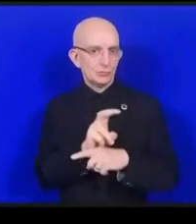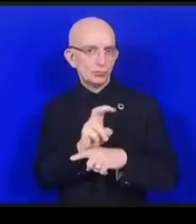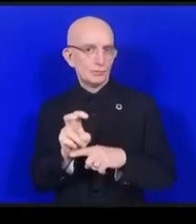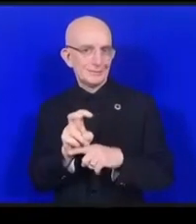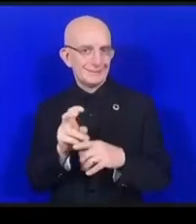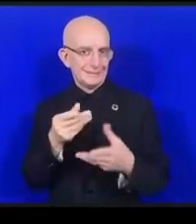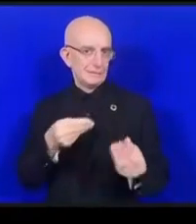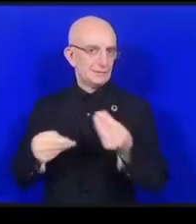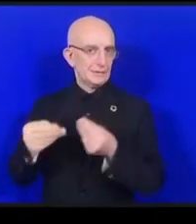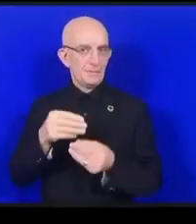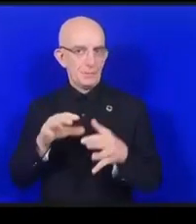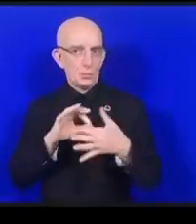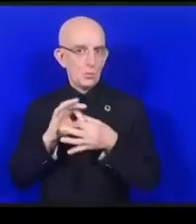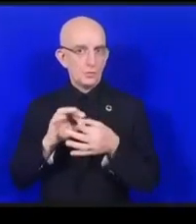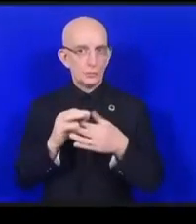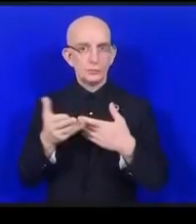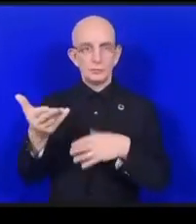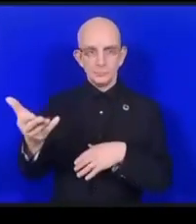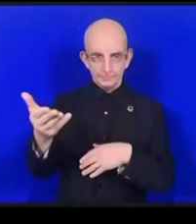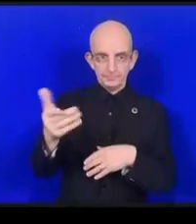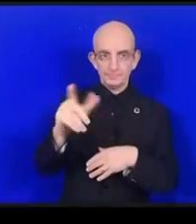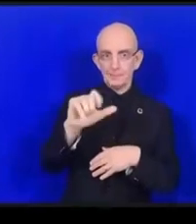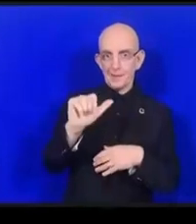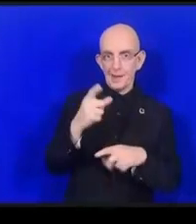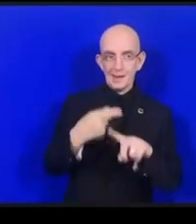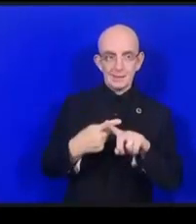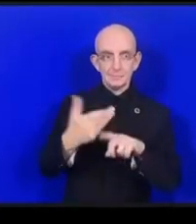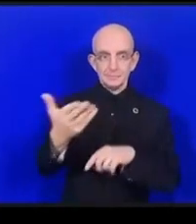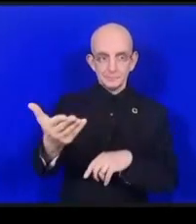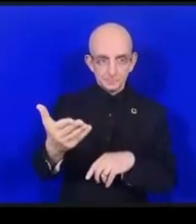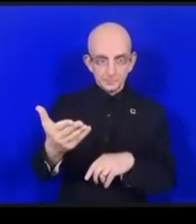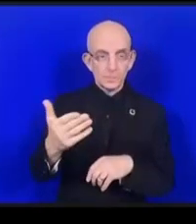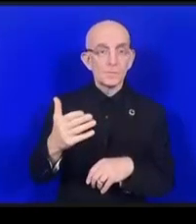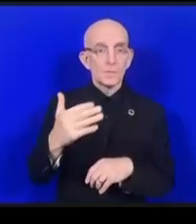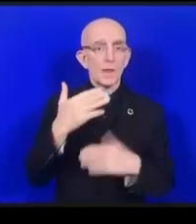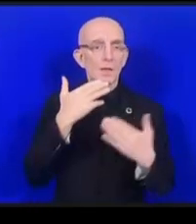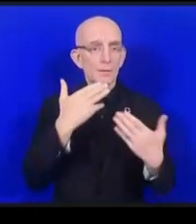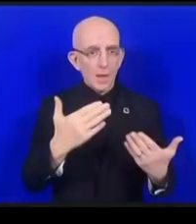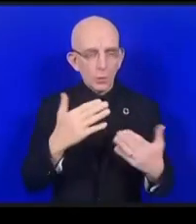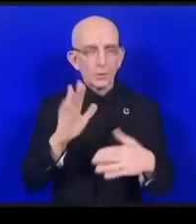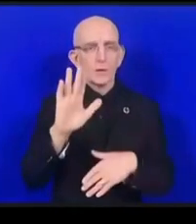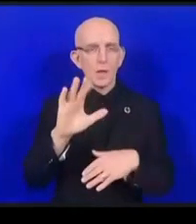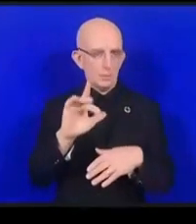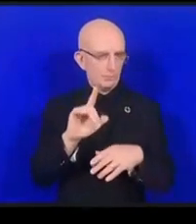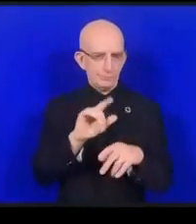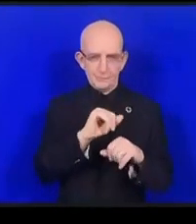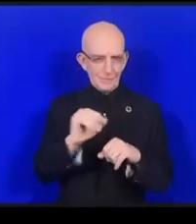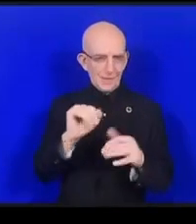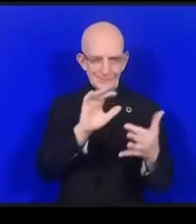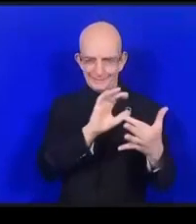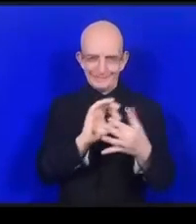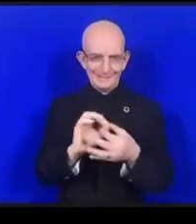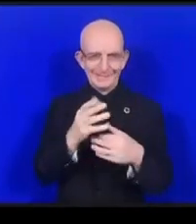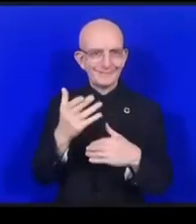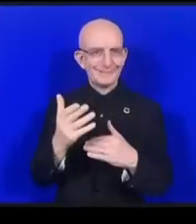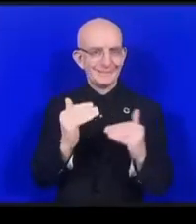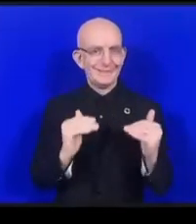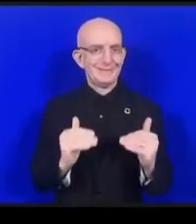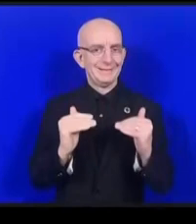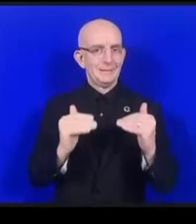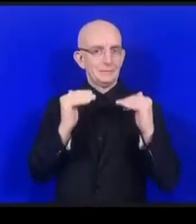в Зуме Да действительно я хочу перейти к теме интернет